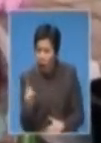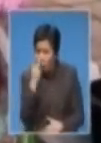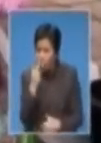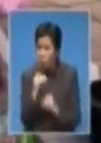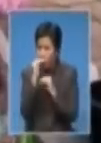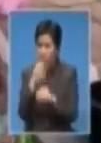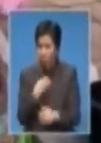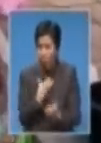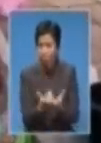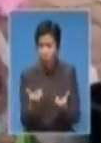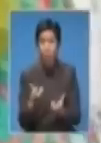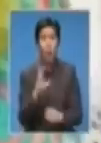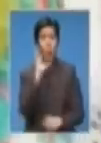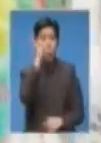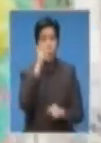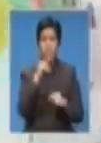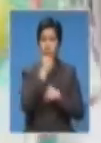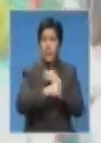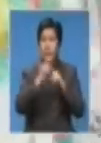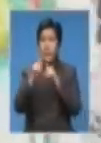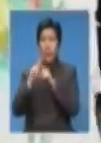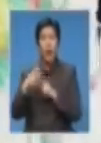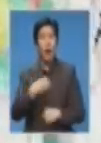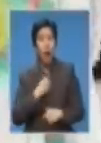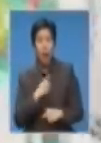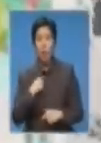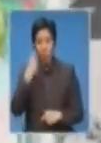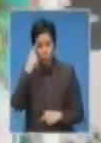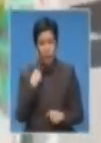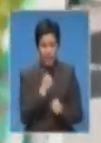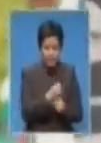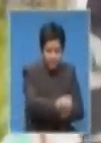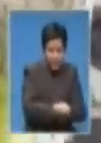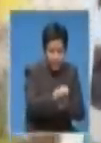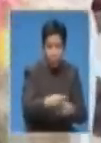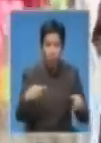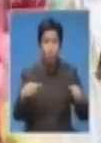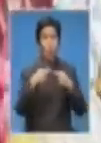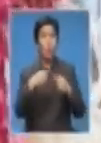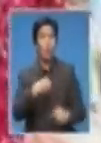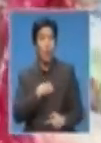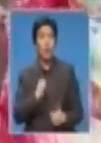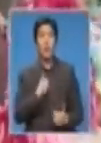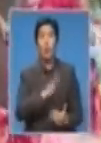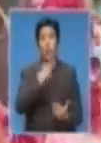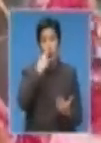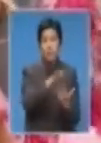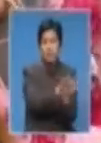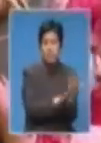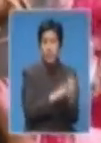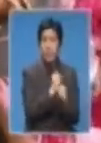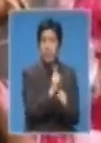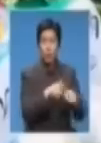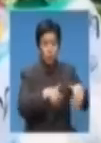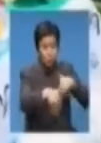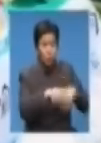ในประชาคมโลกอื่นๆนะครับไกลๆอันที่สองก็คืออาเซียนด้วยกันอันที่สามใช้ในประเทศอันที่สี่ใช้ในชุ